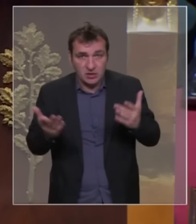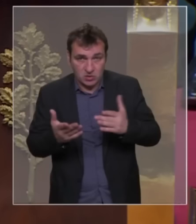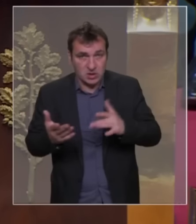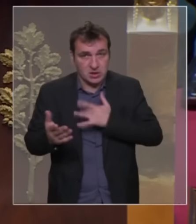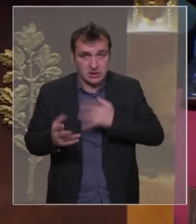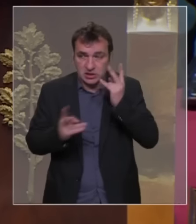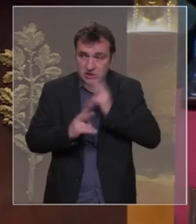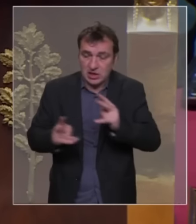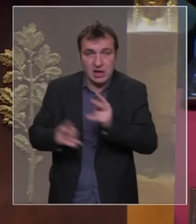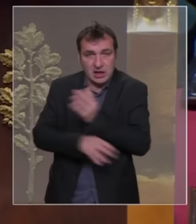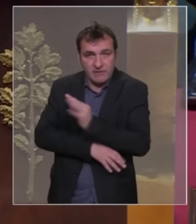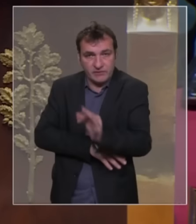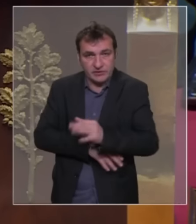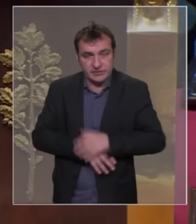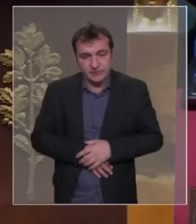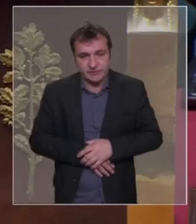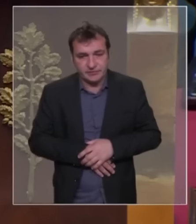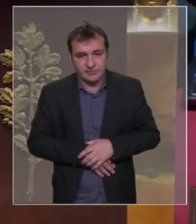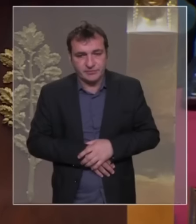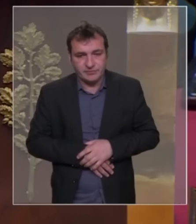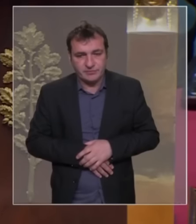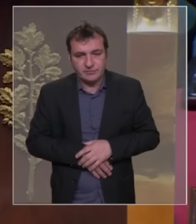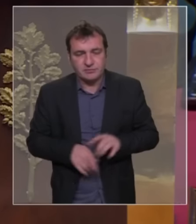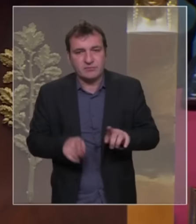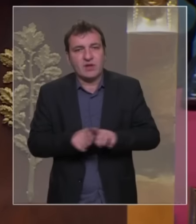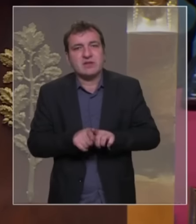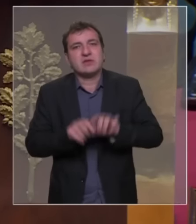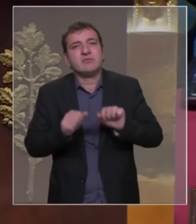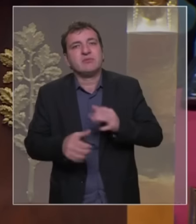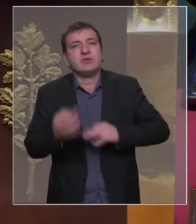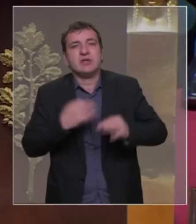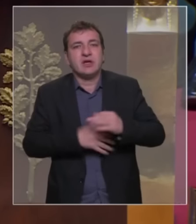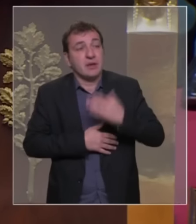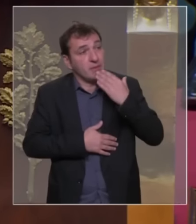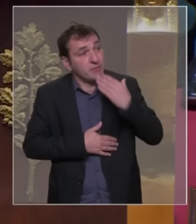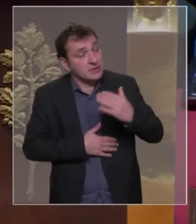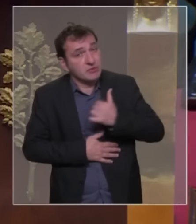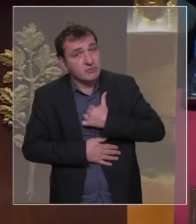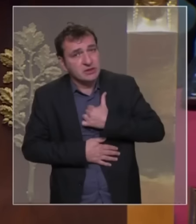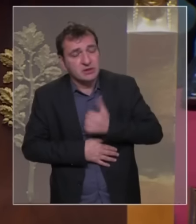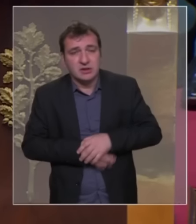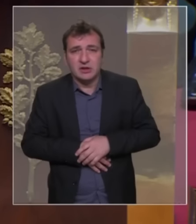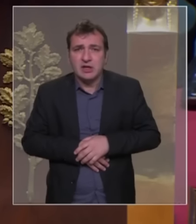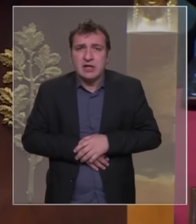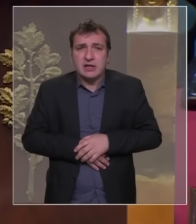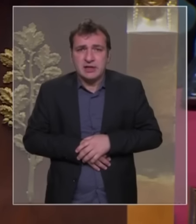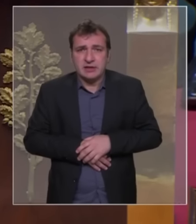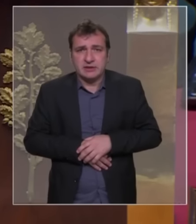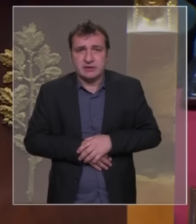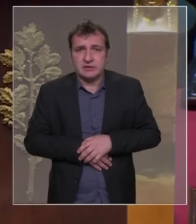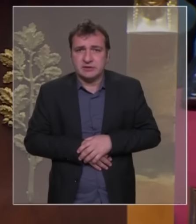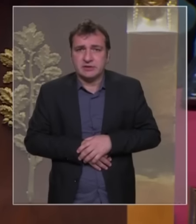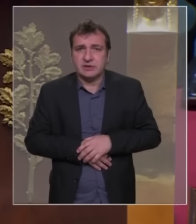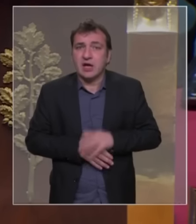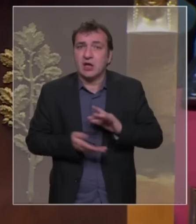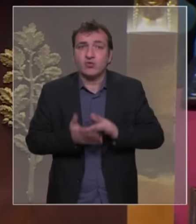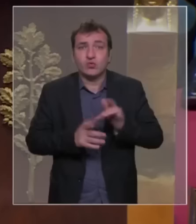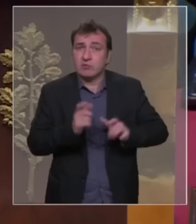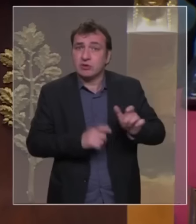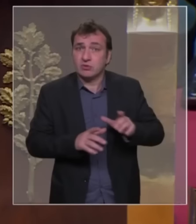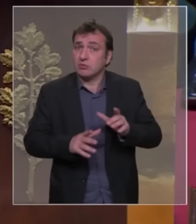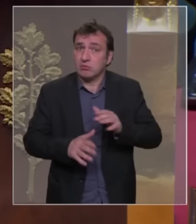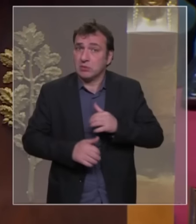permettrez, peut-être que ce n'est pas habituel, de dire mes remerciements personnels à celles et ceux qui ont accepté de faire